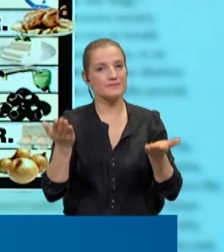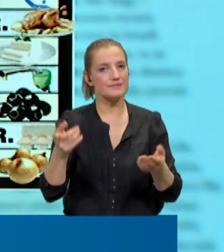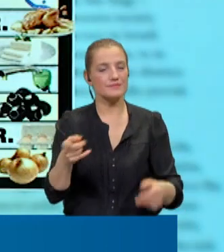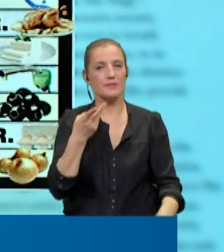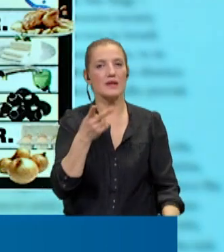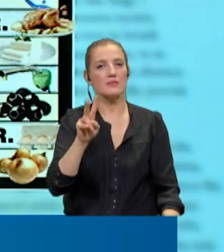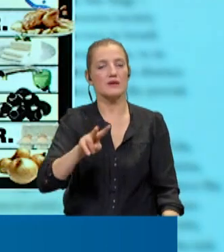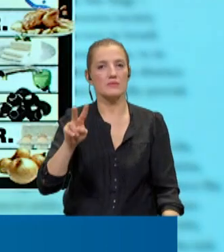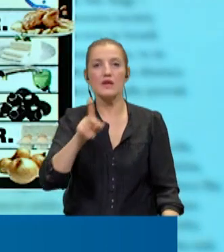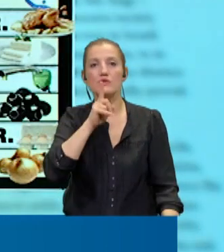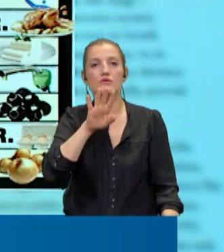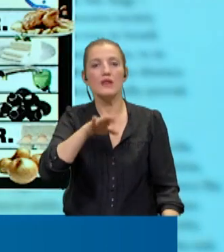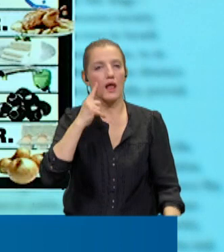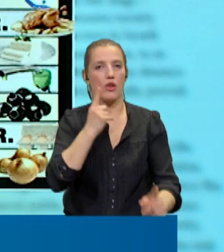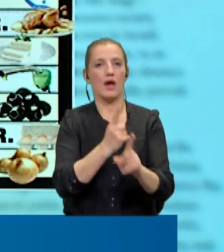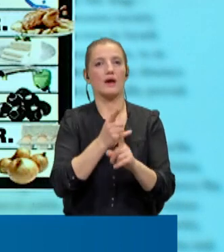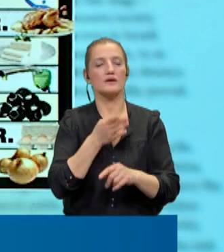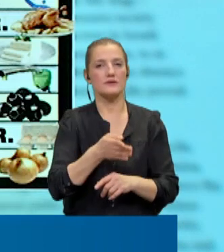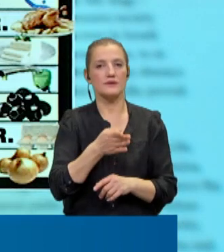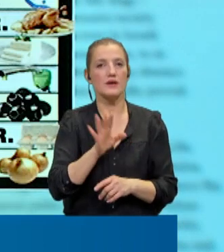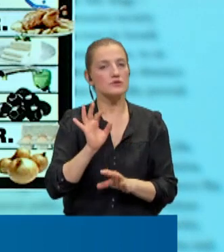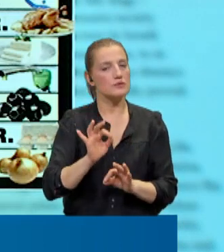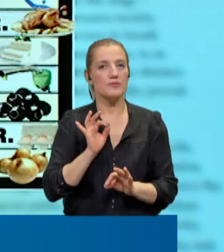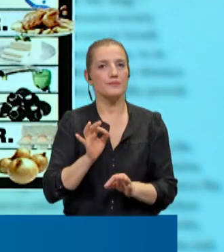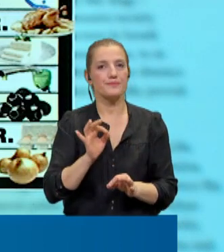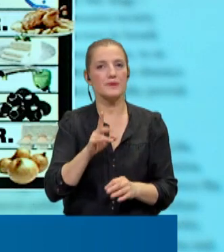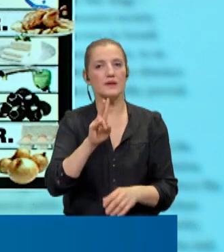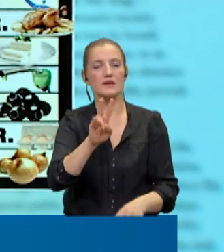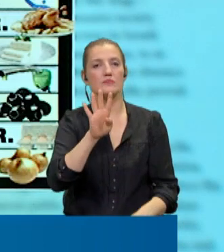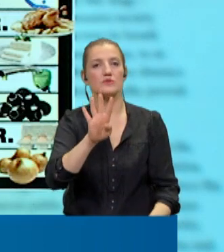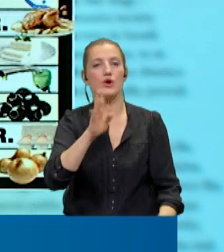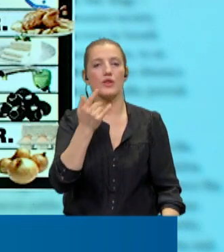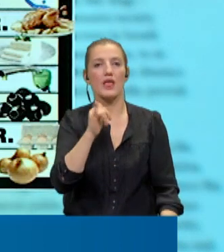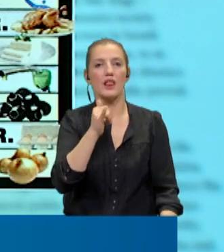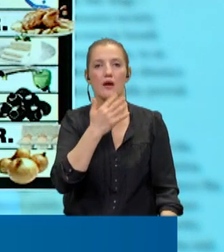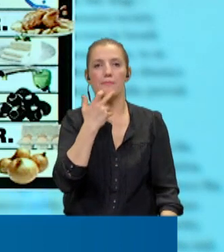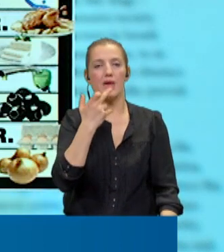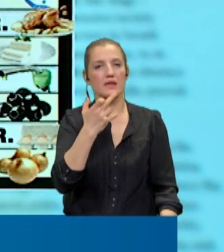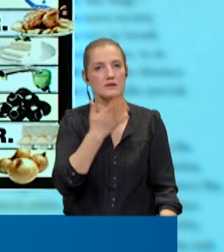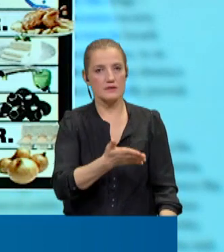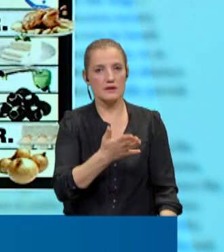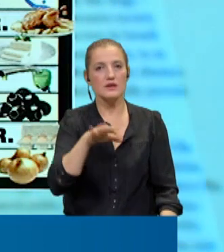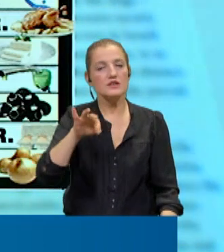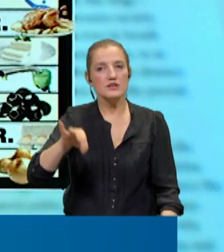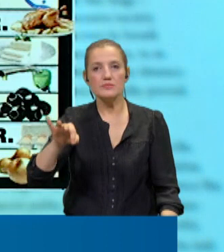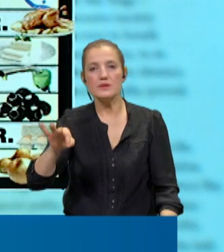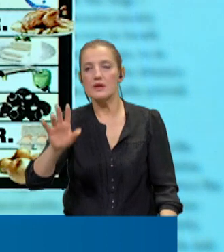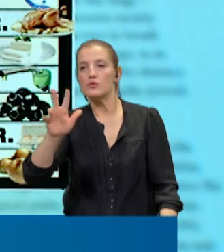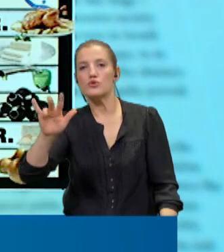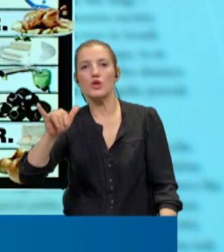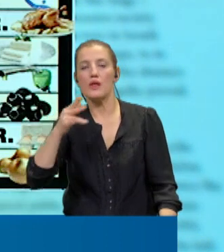2022 yılında 100 lirayla ve Şöyle devam edelim 24 kilo peynirden gelmişiz 3 kilo peynir e